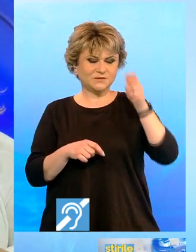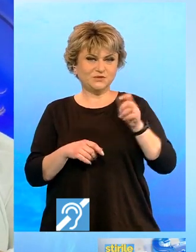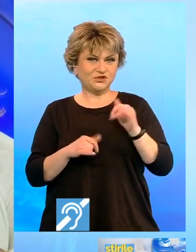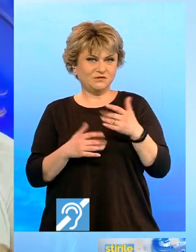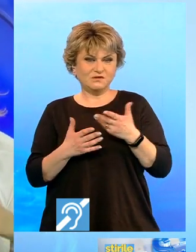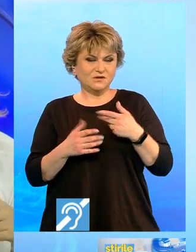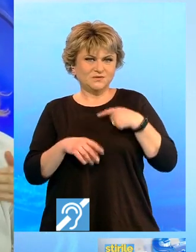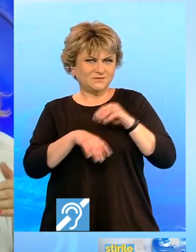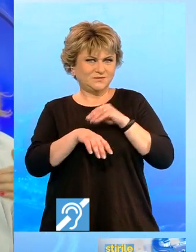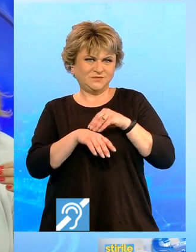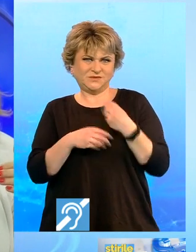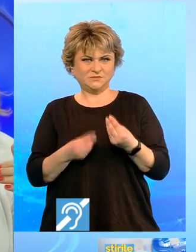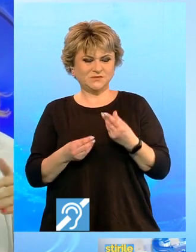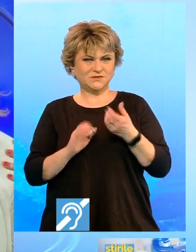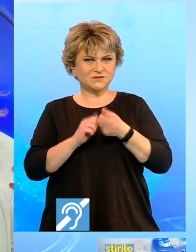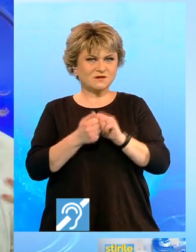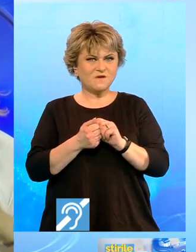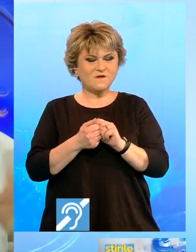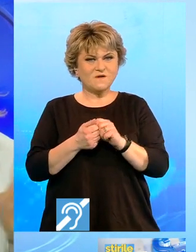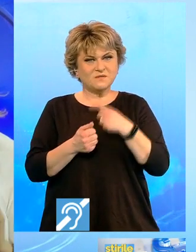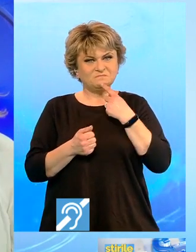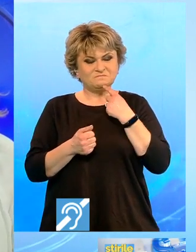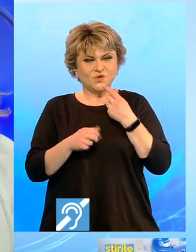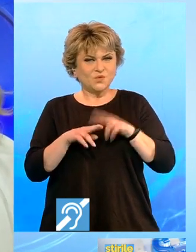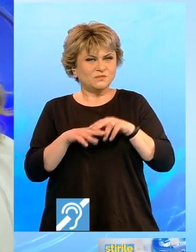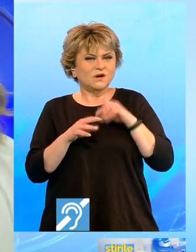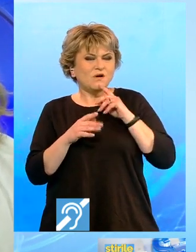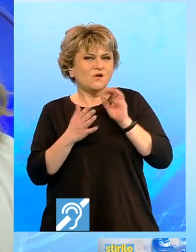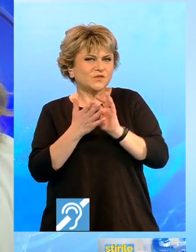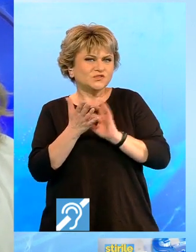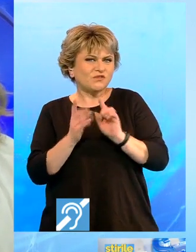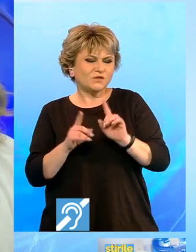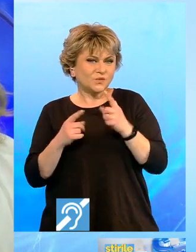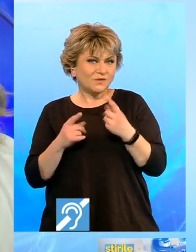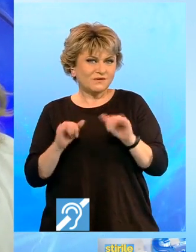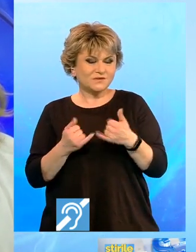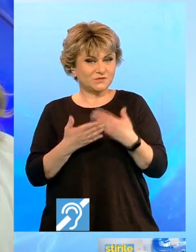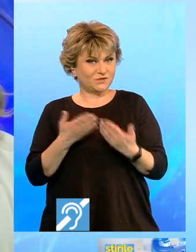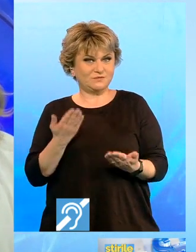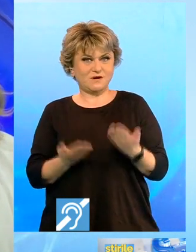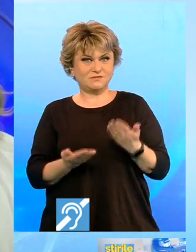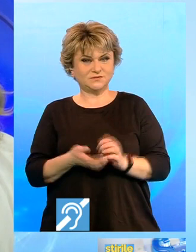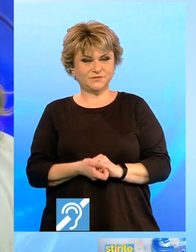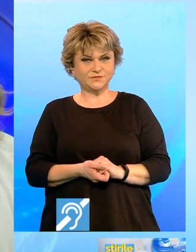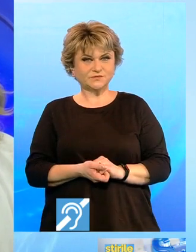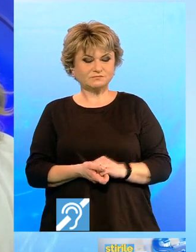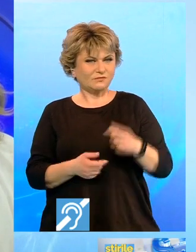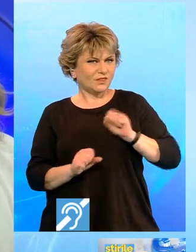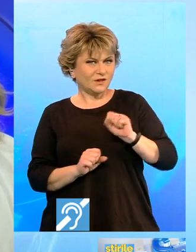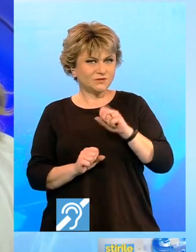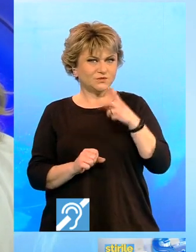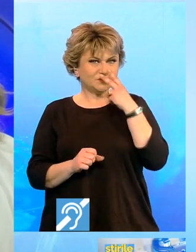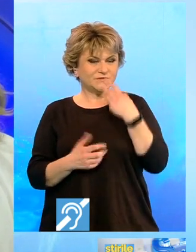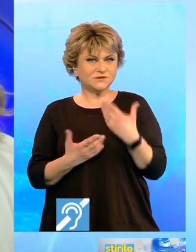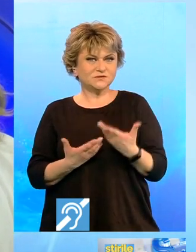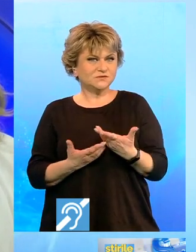și care nu le pică bine sau o proiect de viitor e condiționat de un anumit cadru. Pentru balanțe, tensiuni